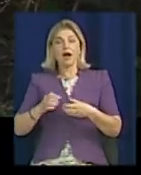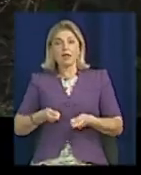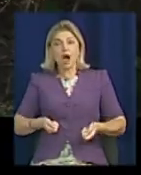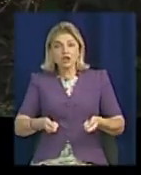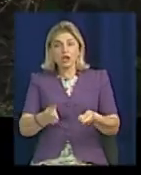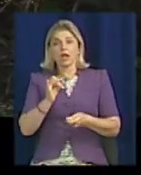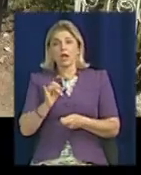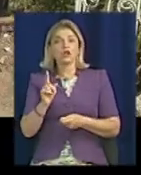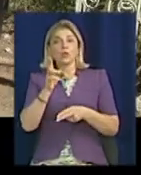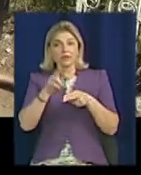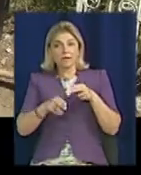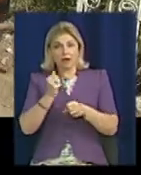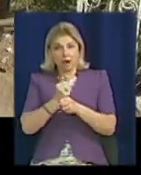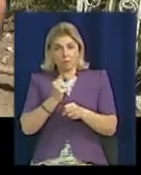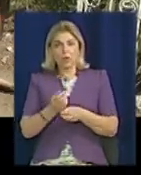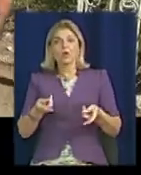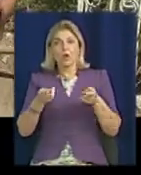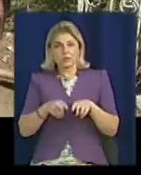ще тиждень.